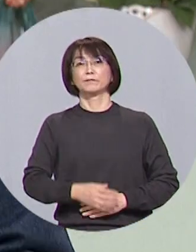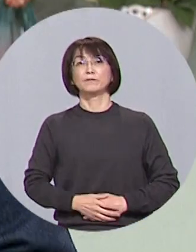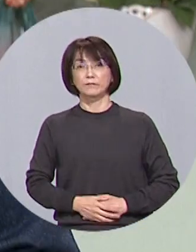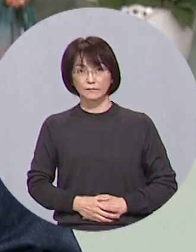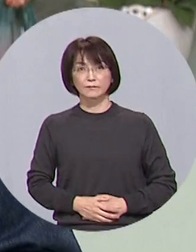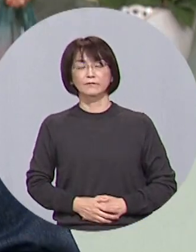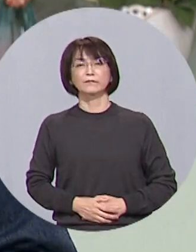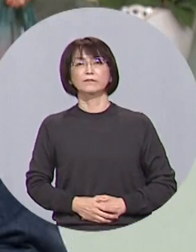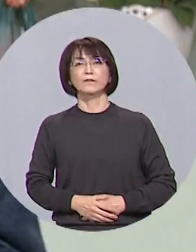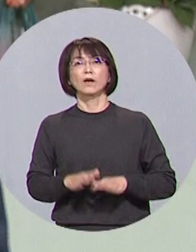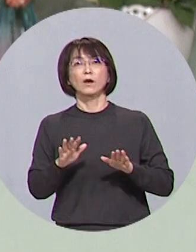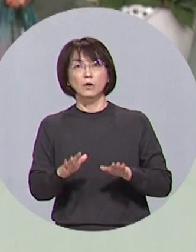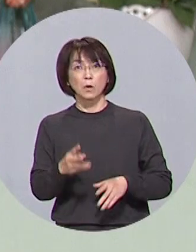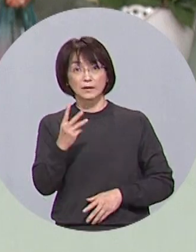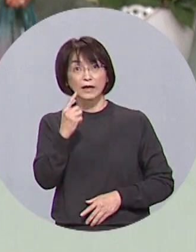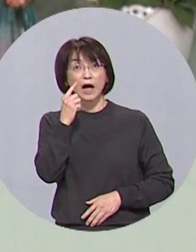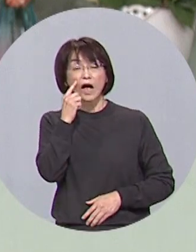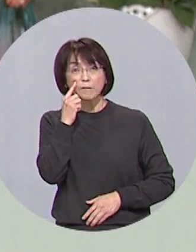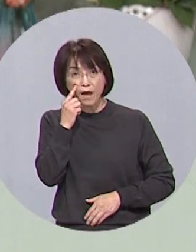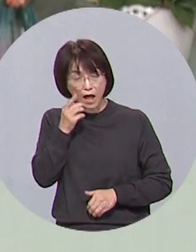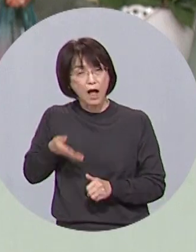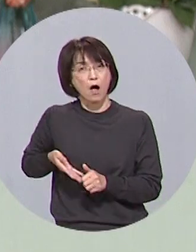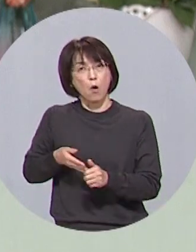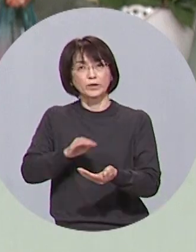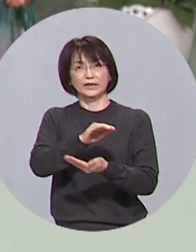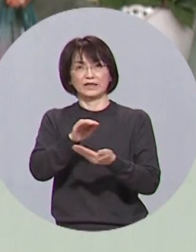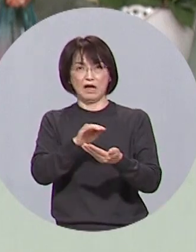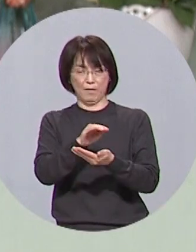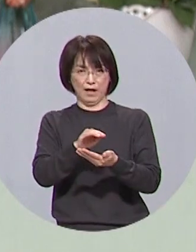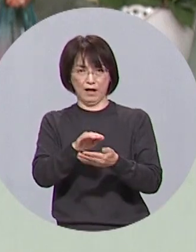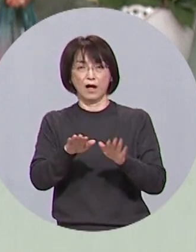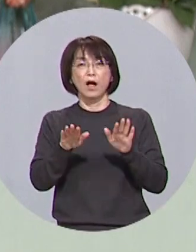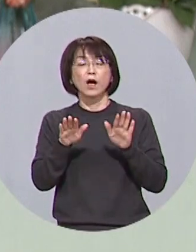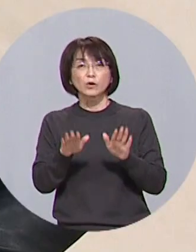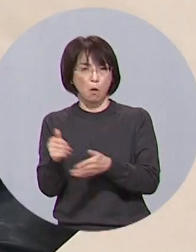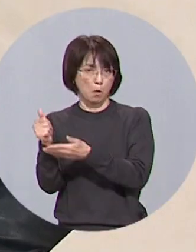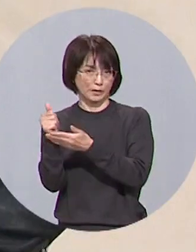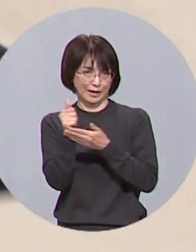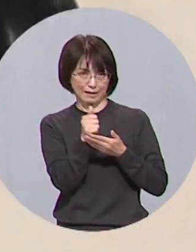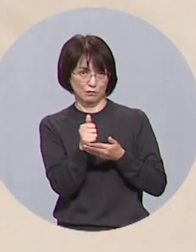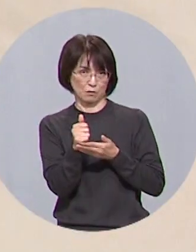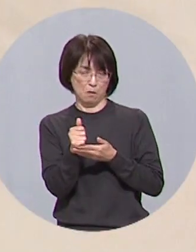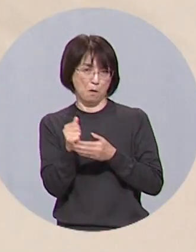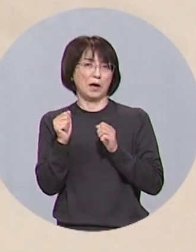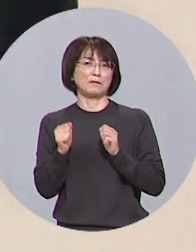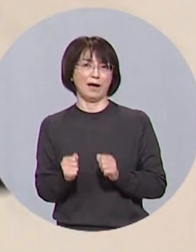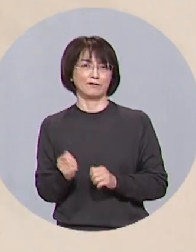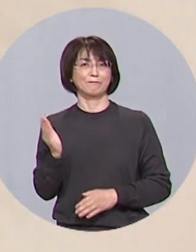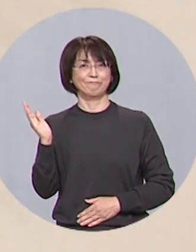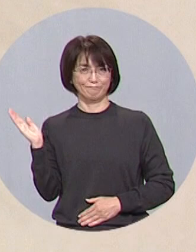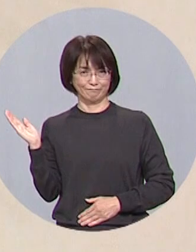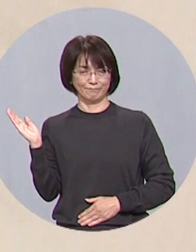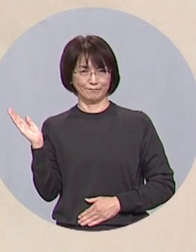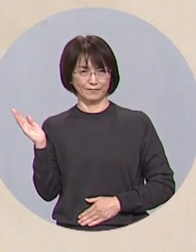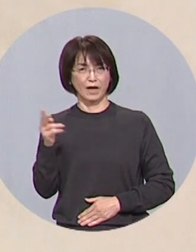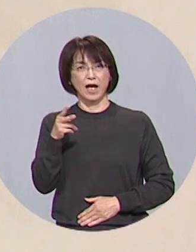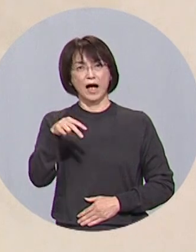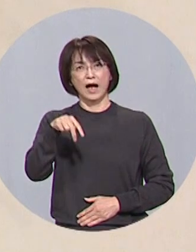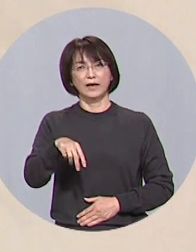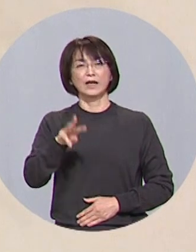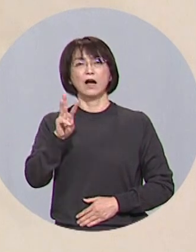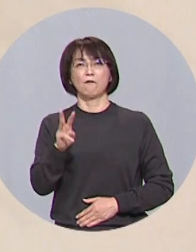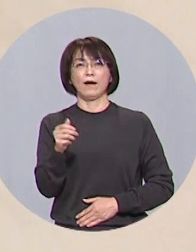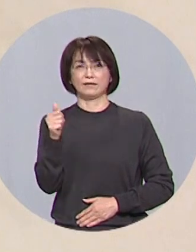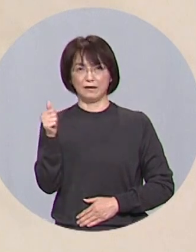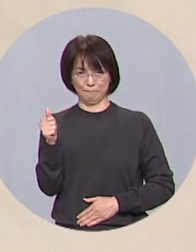さあ、おしたま第3弾ご覧いただきましたが、今日はなんとスタジオに花輪さんが来てくれました。 はい、どうも花輪でございます。ありがとう